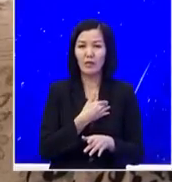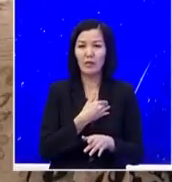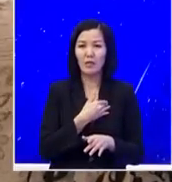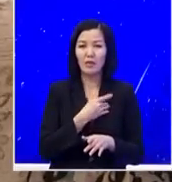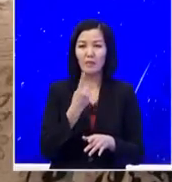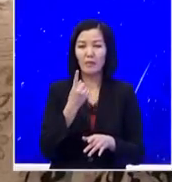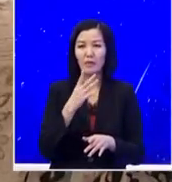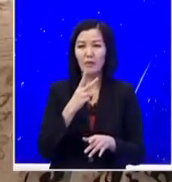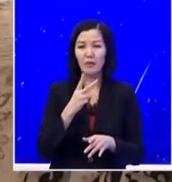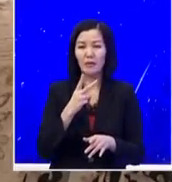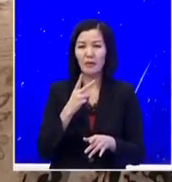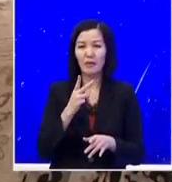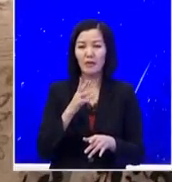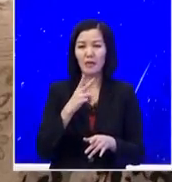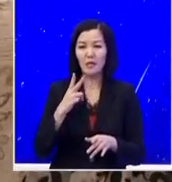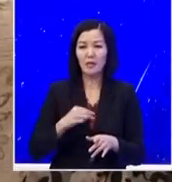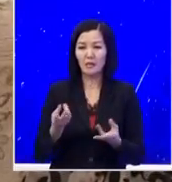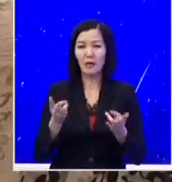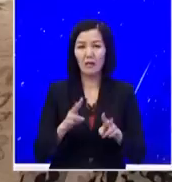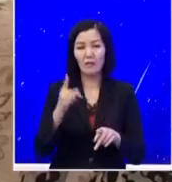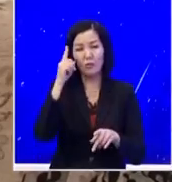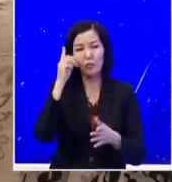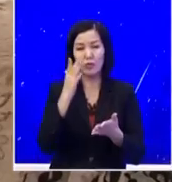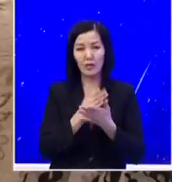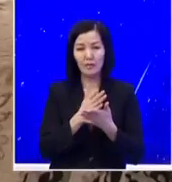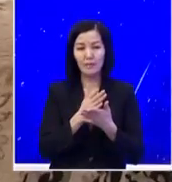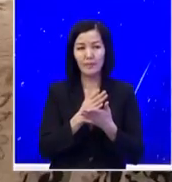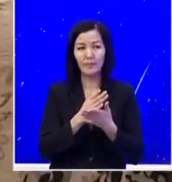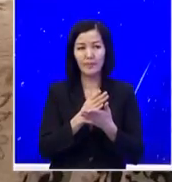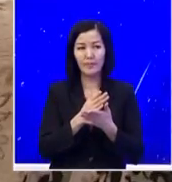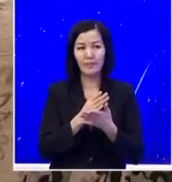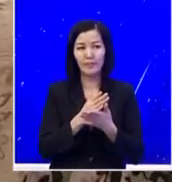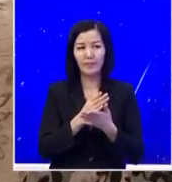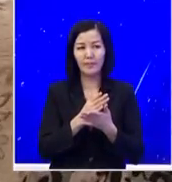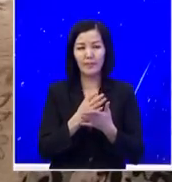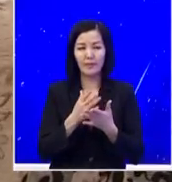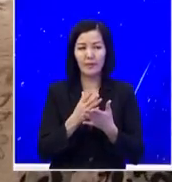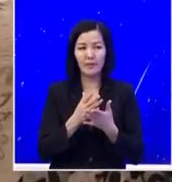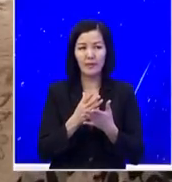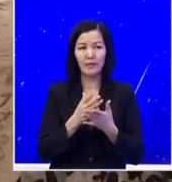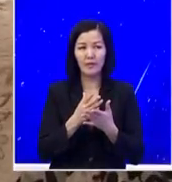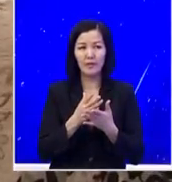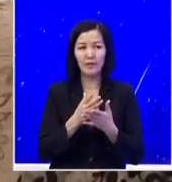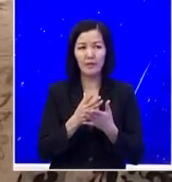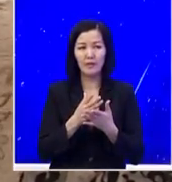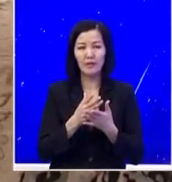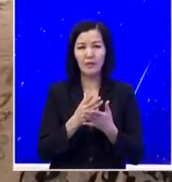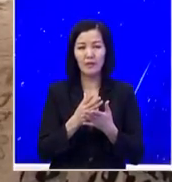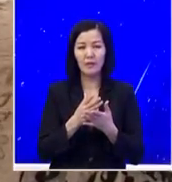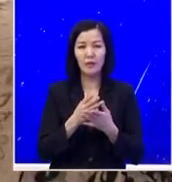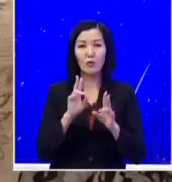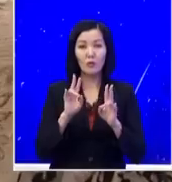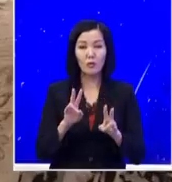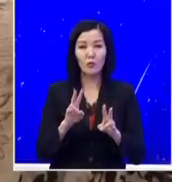ғана қалам ба деген ой еш уақытта мені жаңағы санамнан кеткен емес.